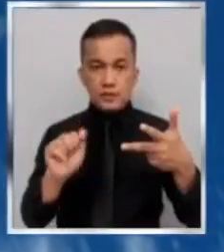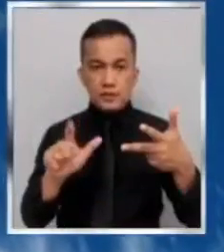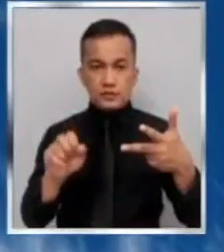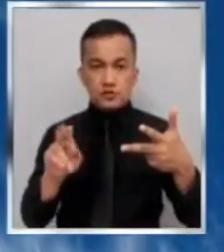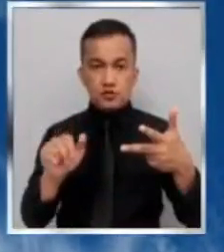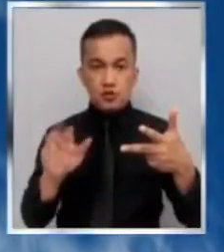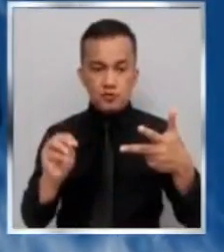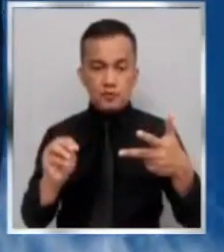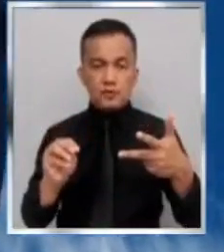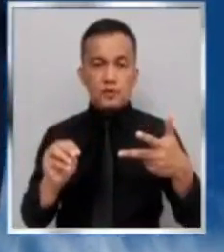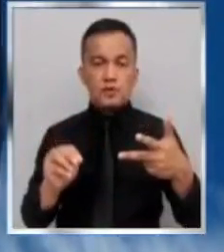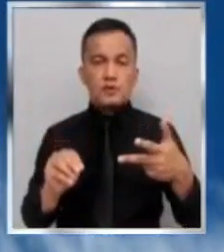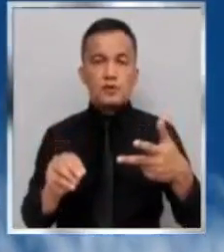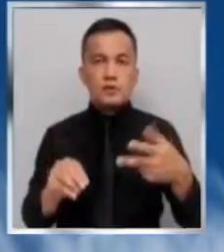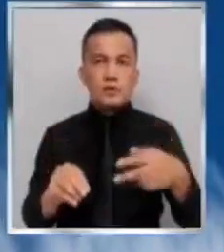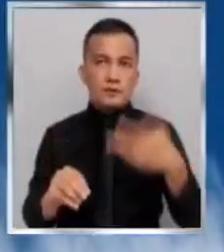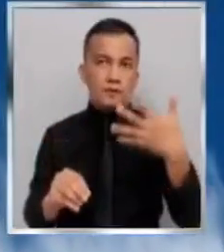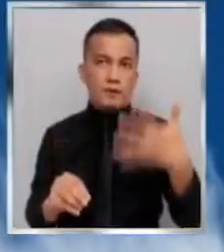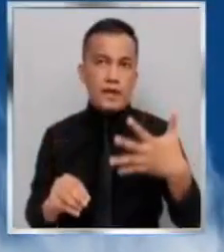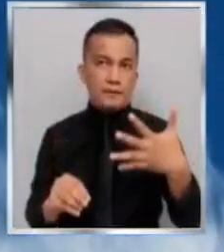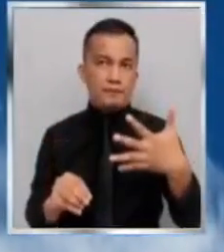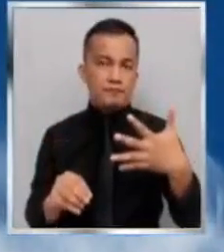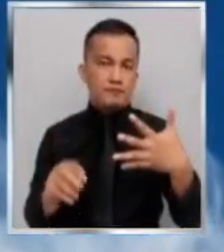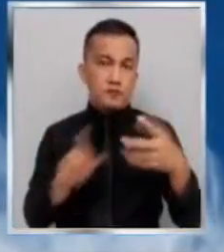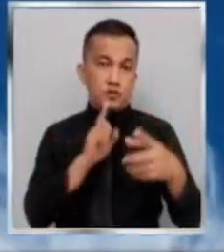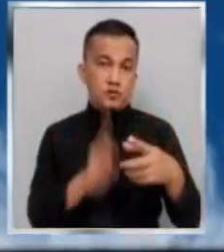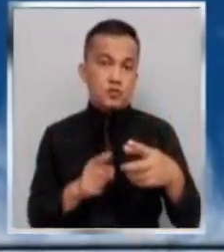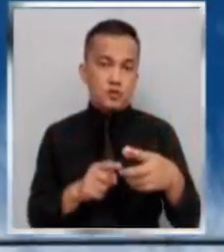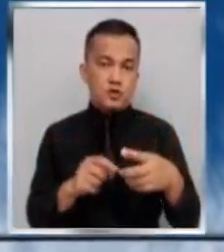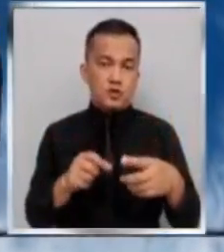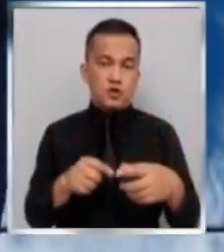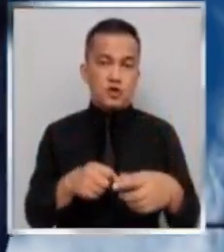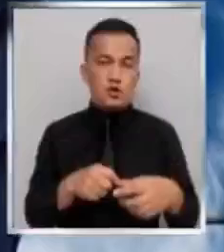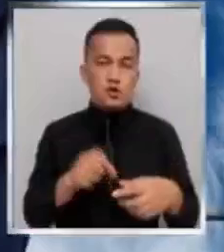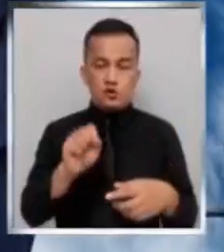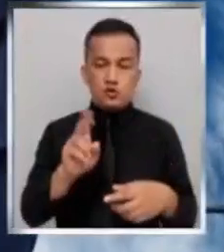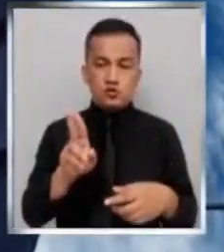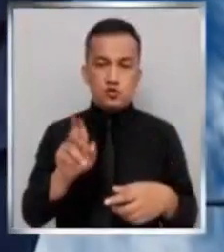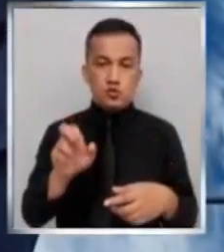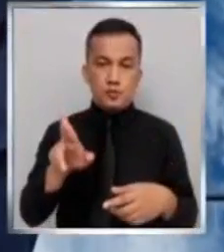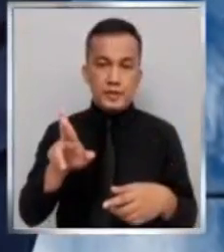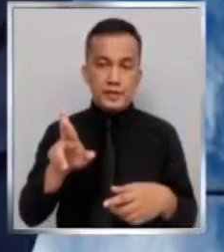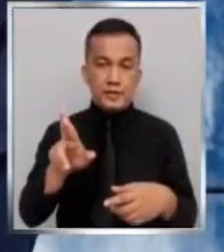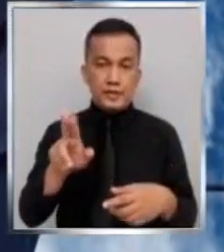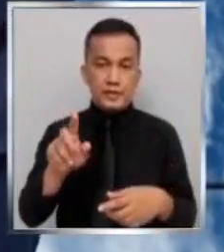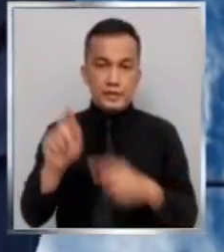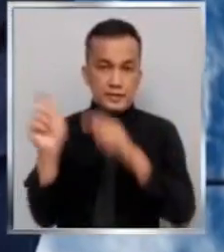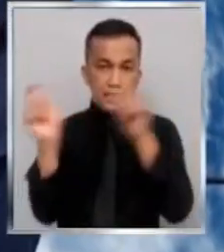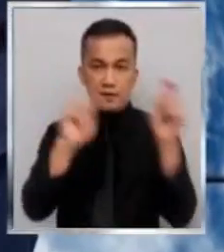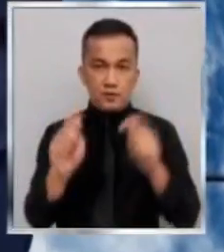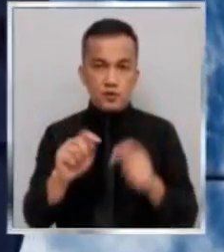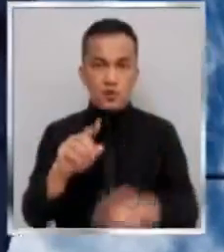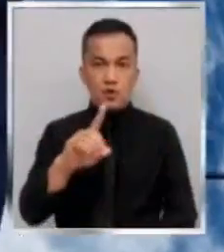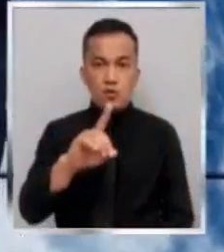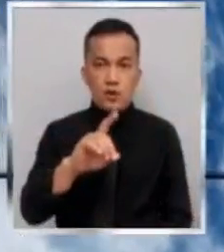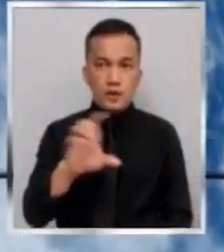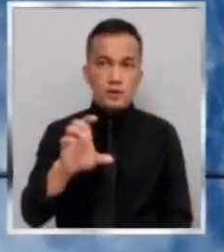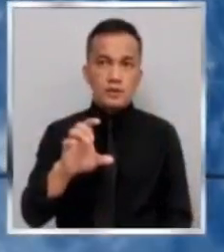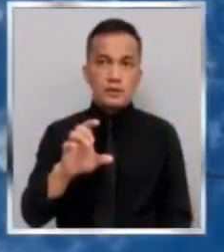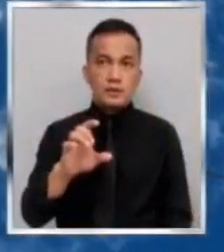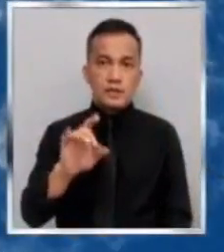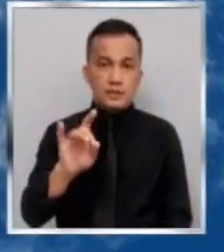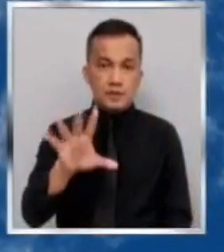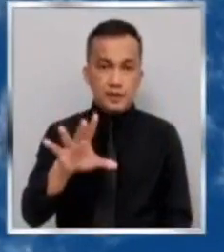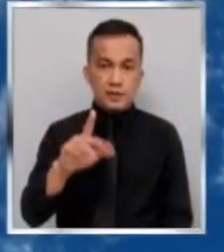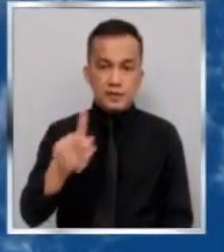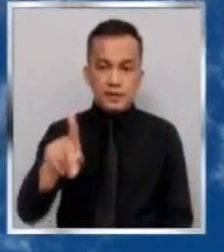5, sigurado po yan ay isa ng super typhoon dahil 100 kilometers per 85 kilometers per hour or